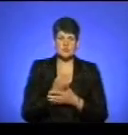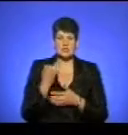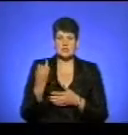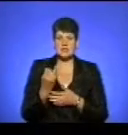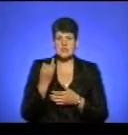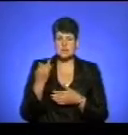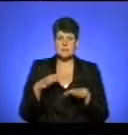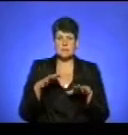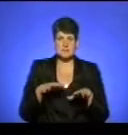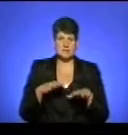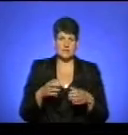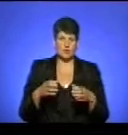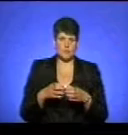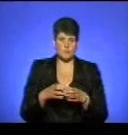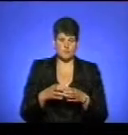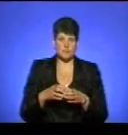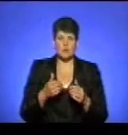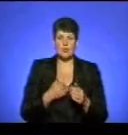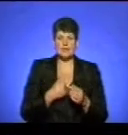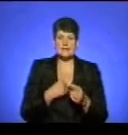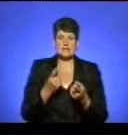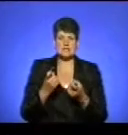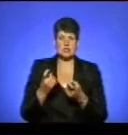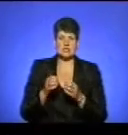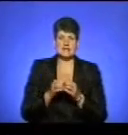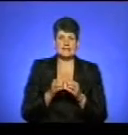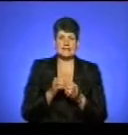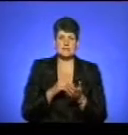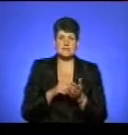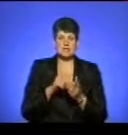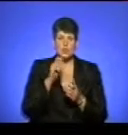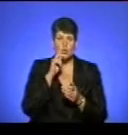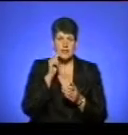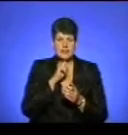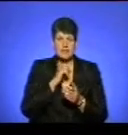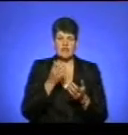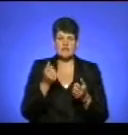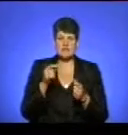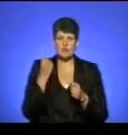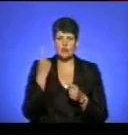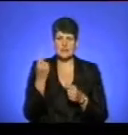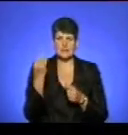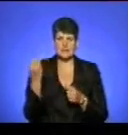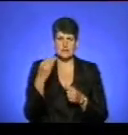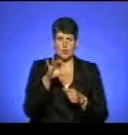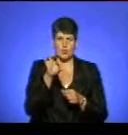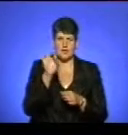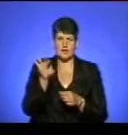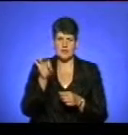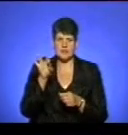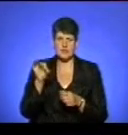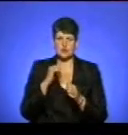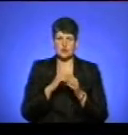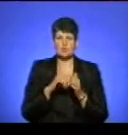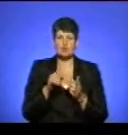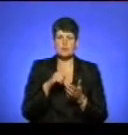місцеву громаду». Ми хотіли залучити 10 міст України, тобто взяти по одній історії з кожного міста